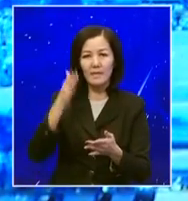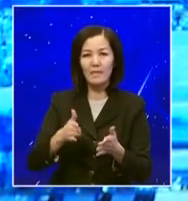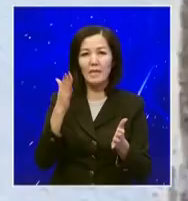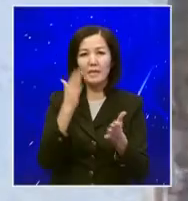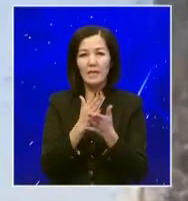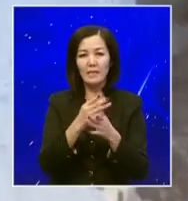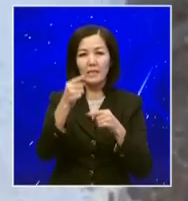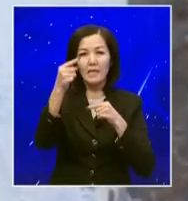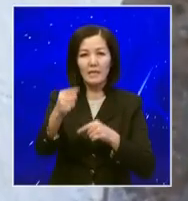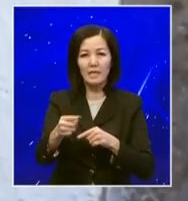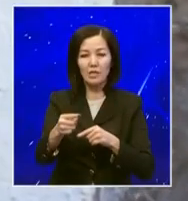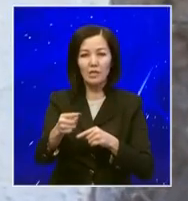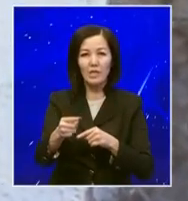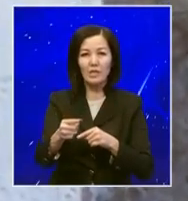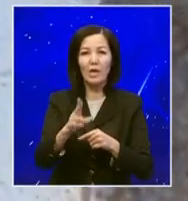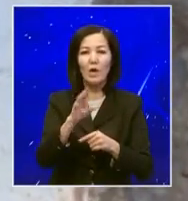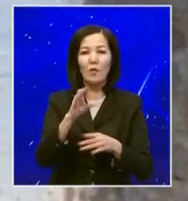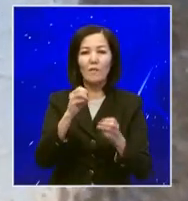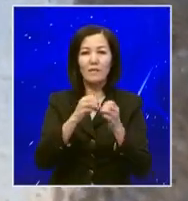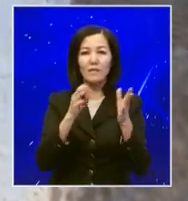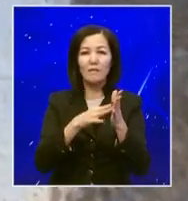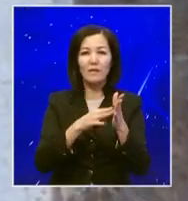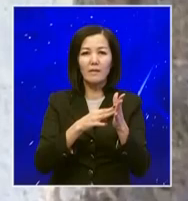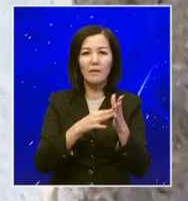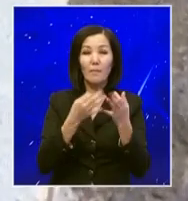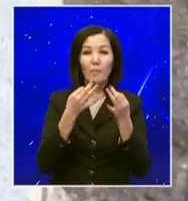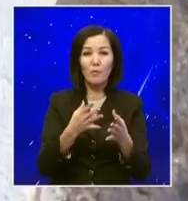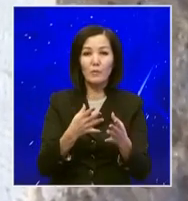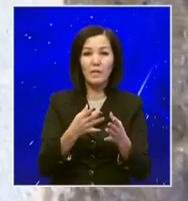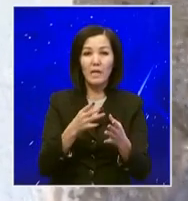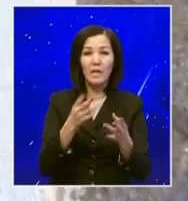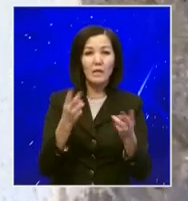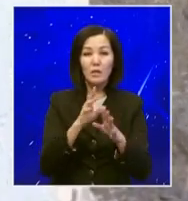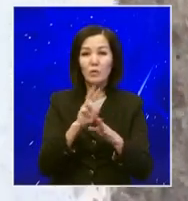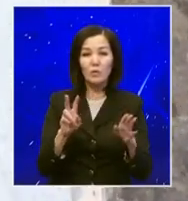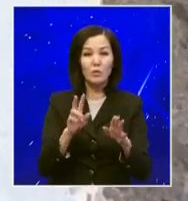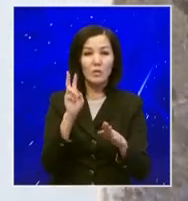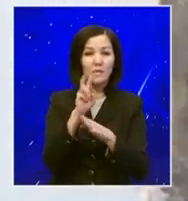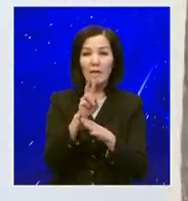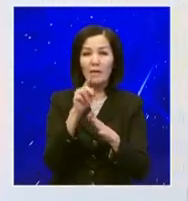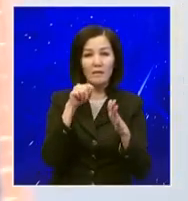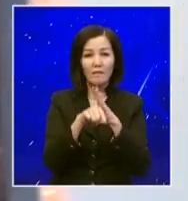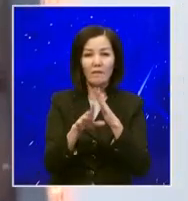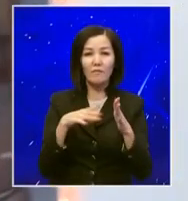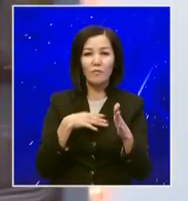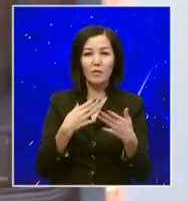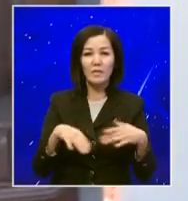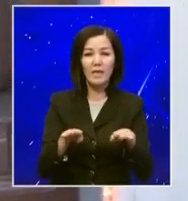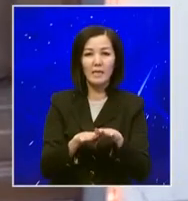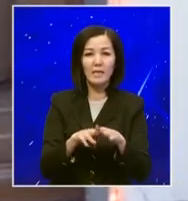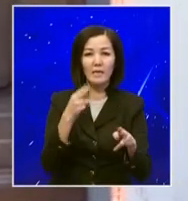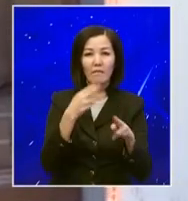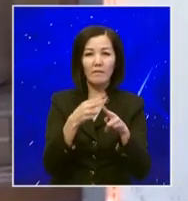соблюдать ограничения, связанные с COVID-19, проще. Клиентам не нужно заходить внутрь. Через такие отверстия